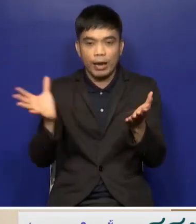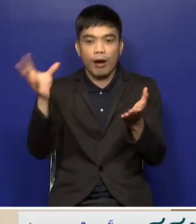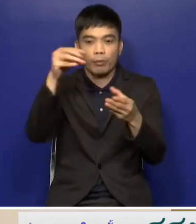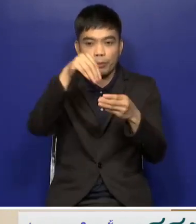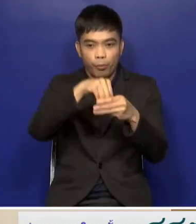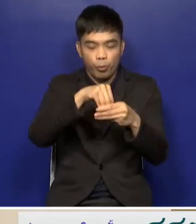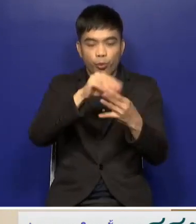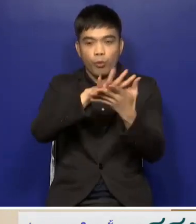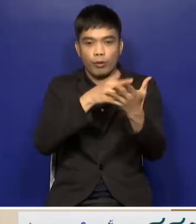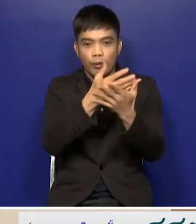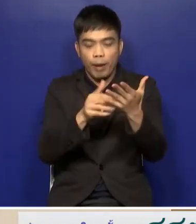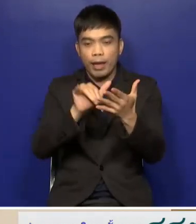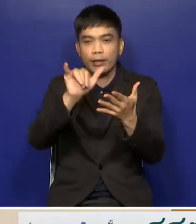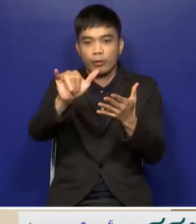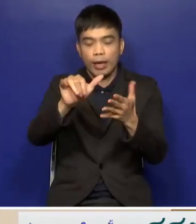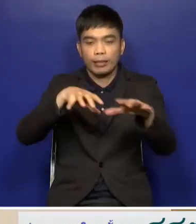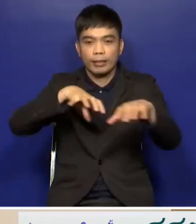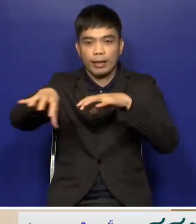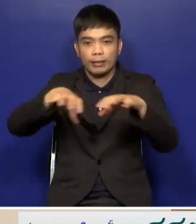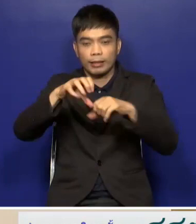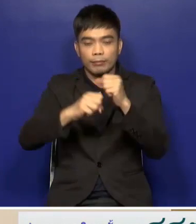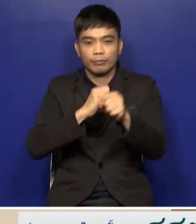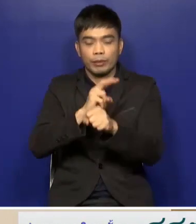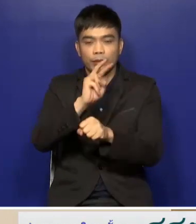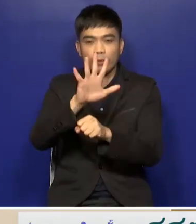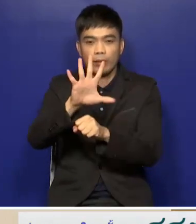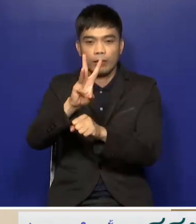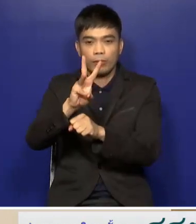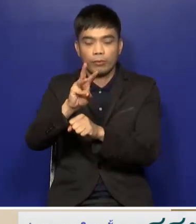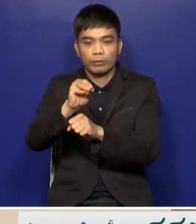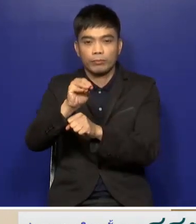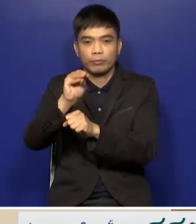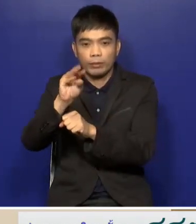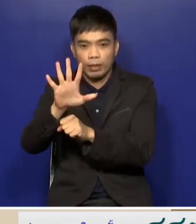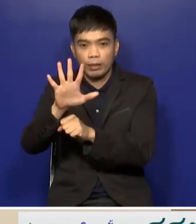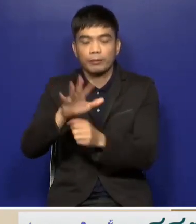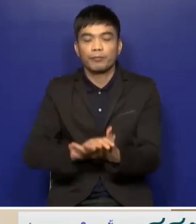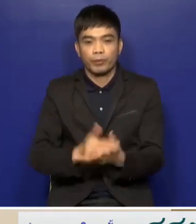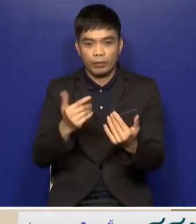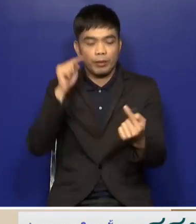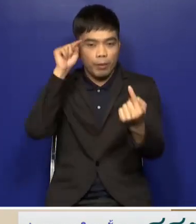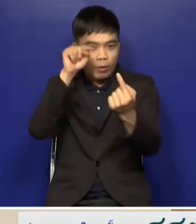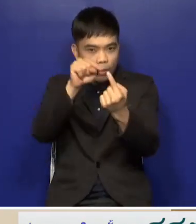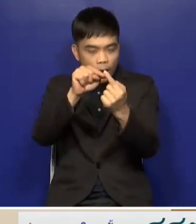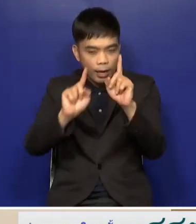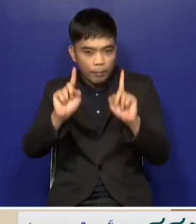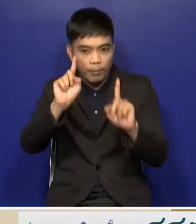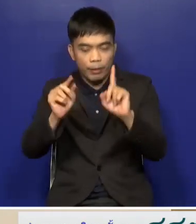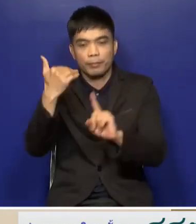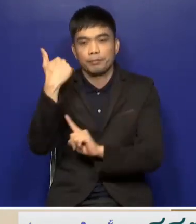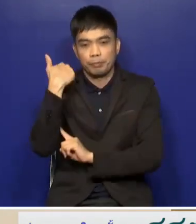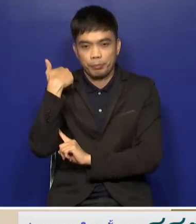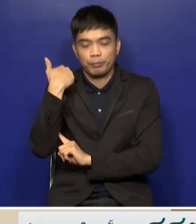รรงบประมาณประจำปี2565นะครับซึ่งในนี้ก็จะรวมถึงเป้าหมายและตัวชี้วัดด้วยนะครับซึ่งสำนักงาน